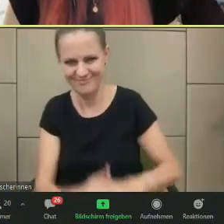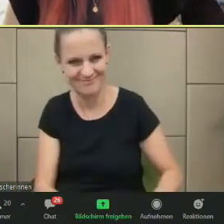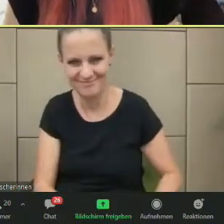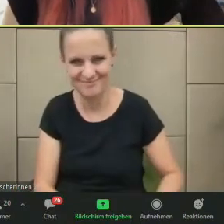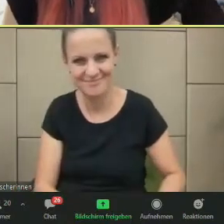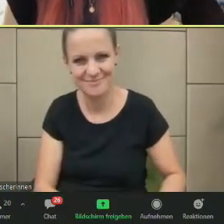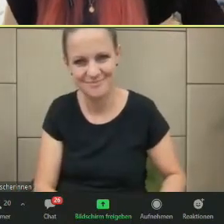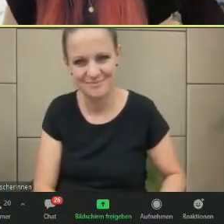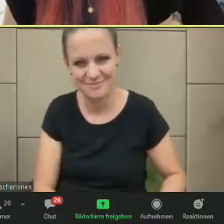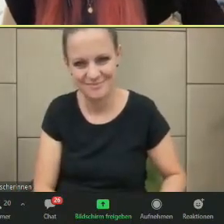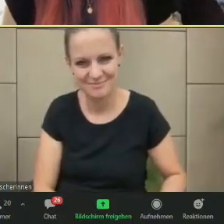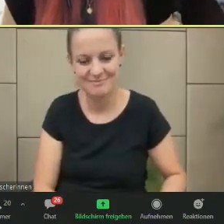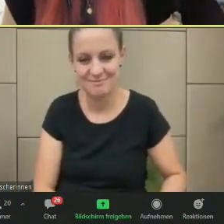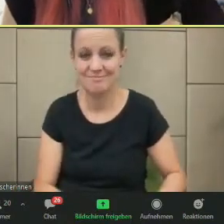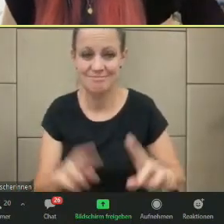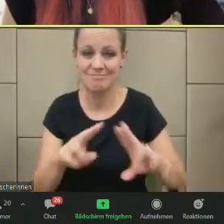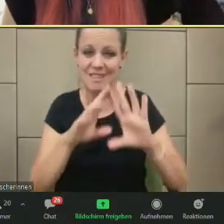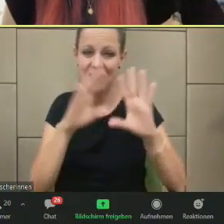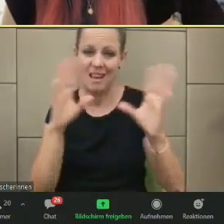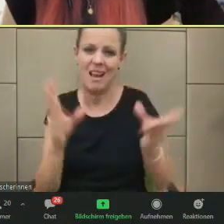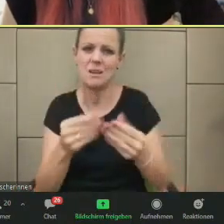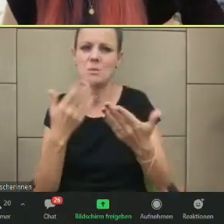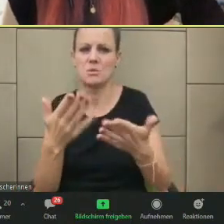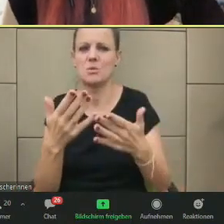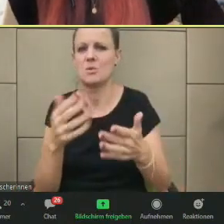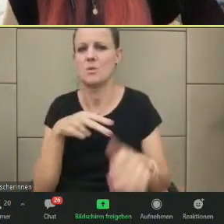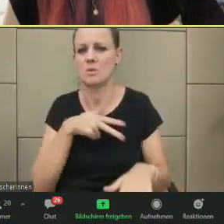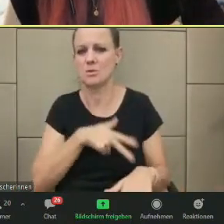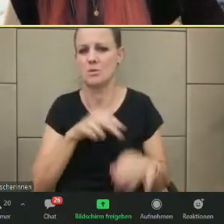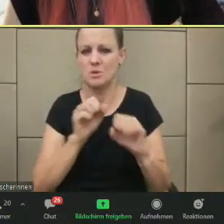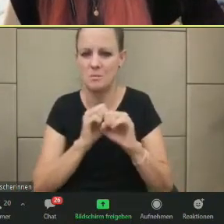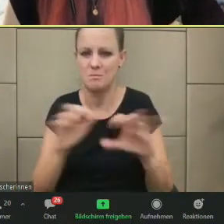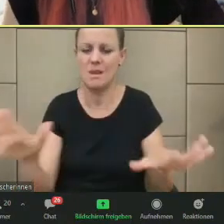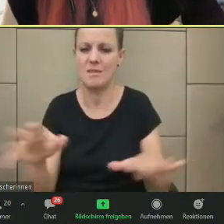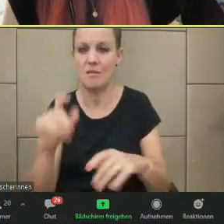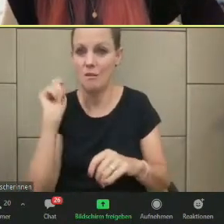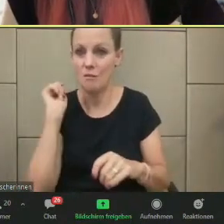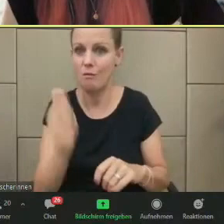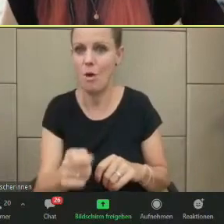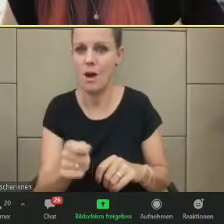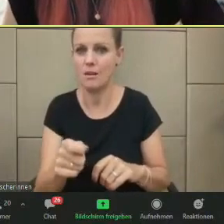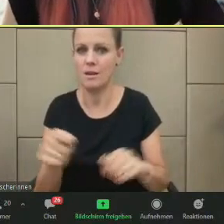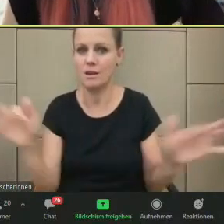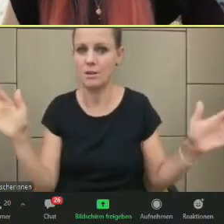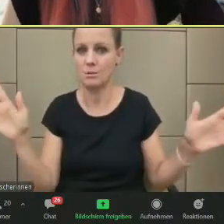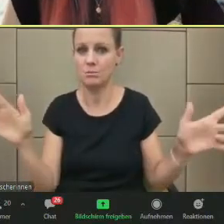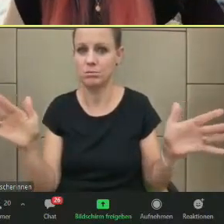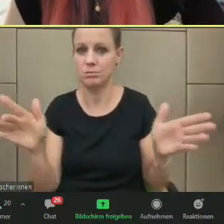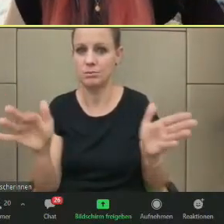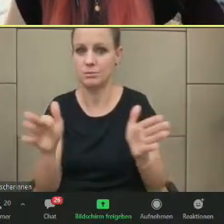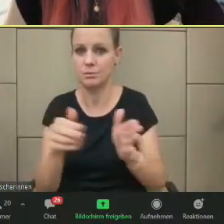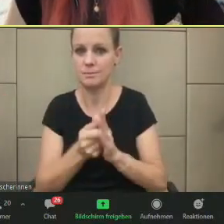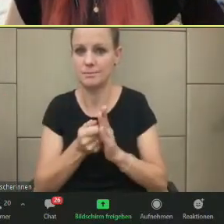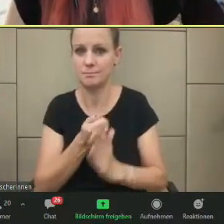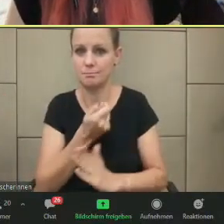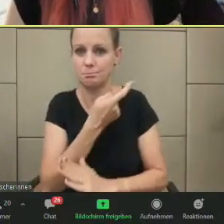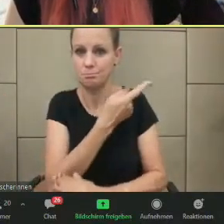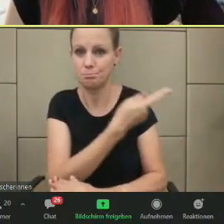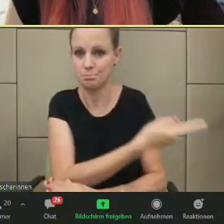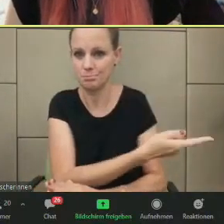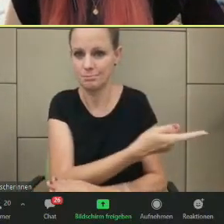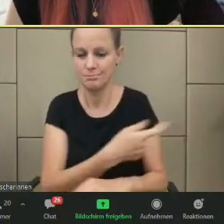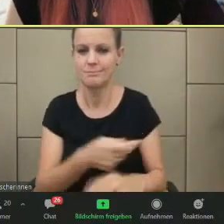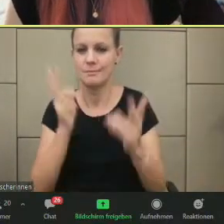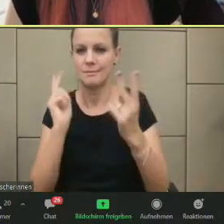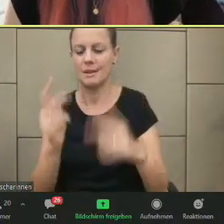Und eben, das finde ich generell auch das Schöne an Social Media, dass man einfach mit Vorurteilen einmal so schön aufräumen kann. Man kann sich eben in seiner Realität so zeigen,